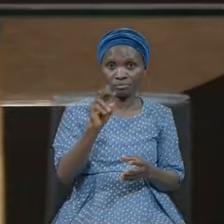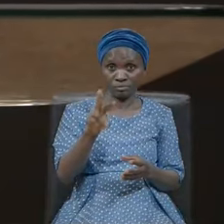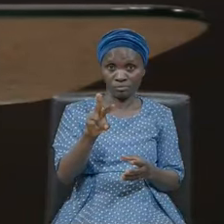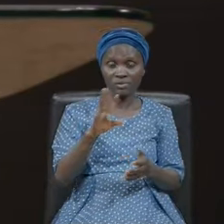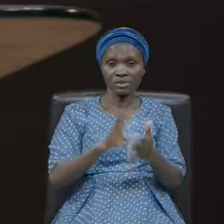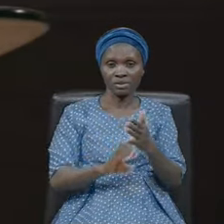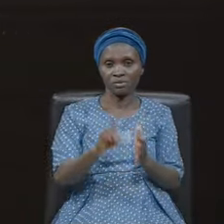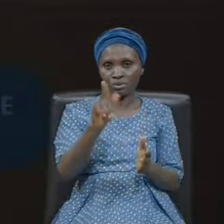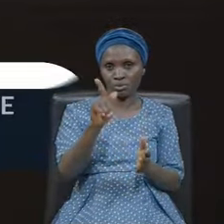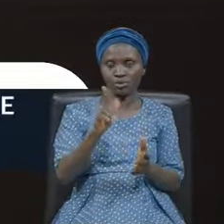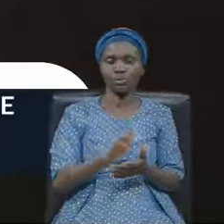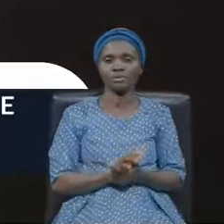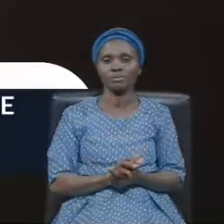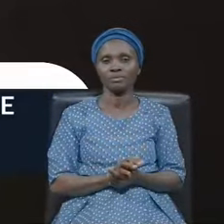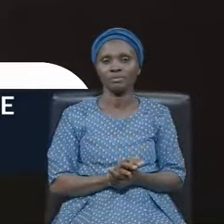21, 16.